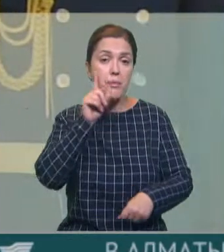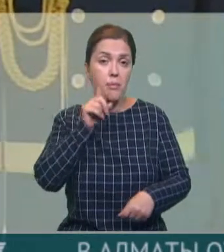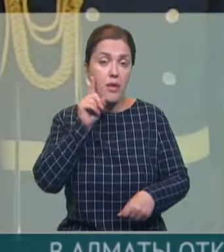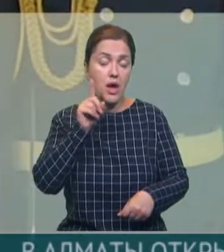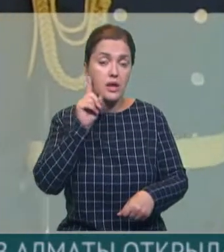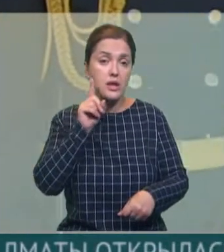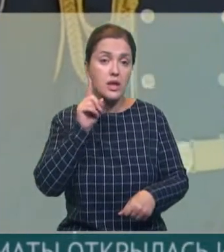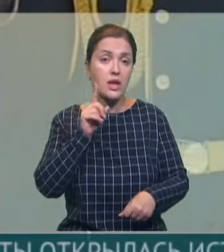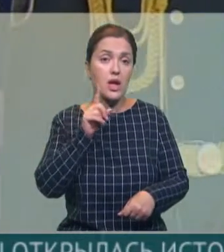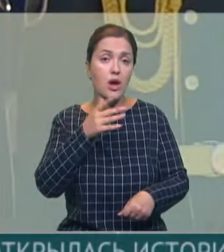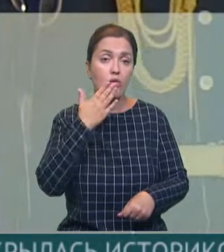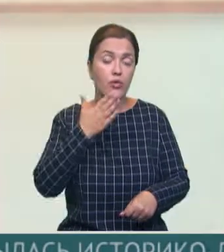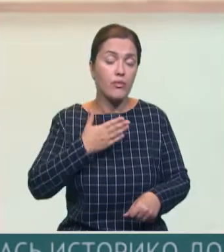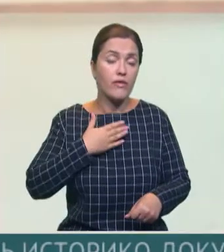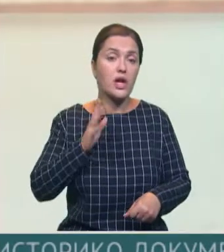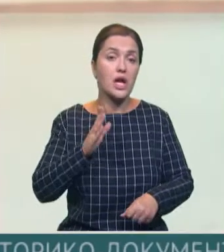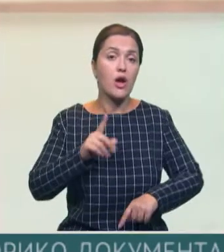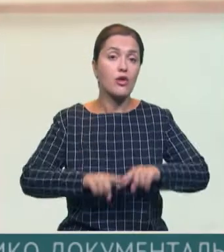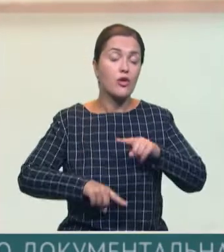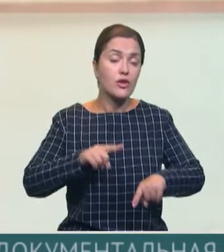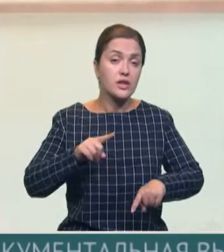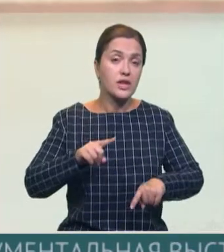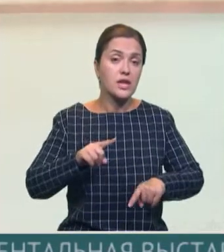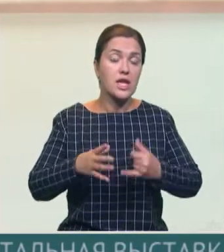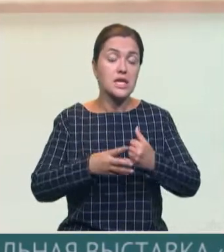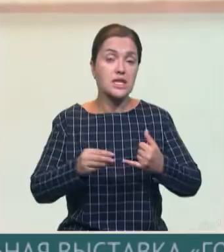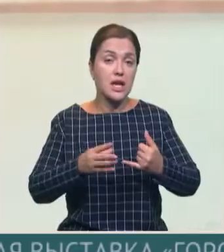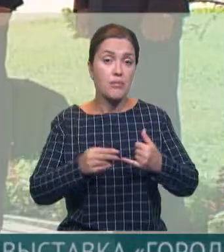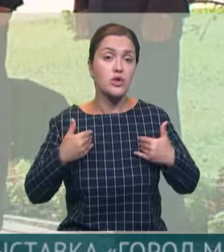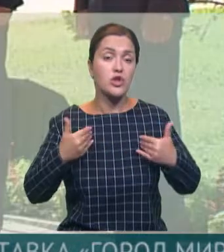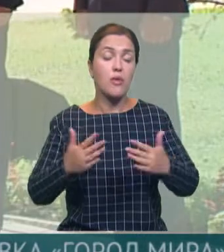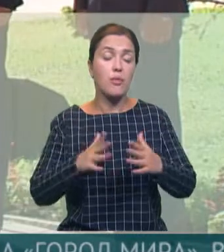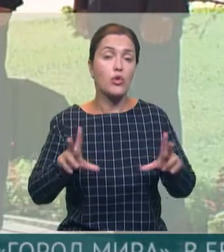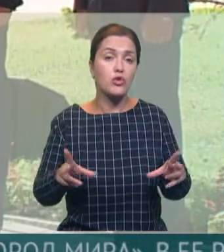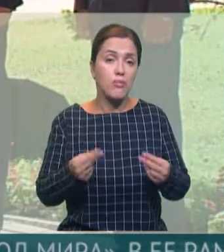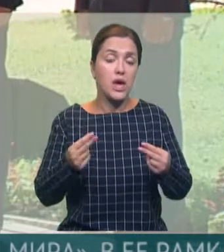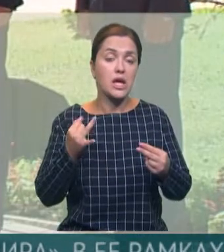патриотизма, любви к Отечеству. Желаю вам больших успехов, крепкого здоровья.